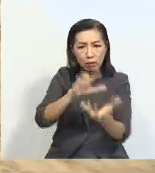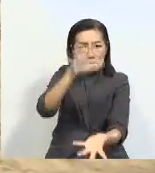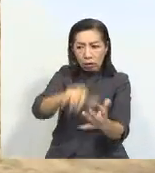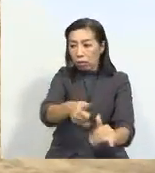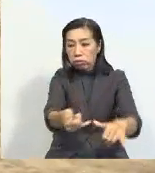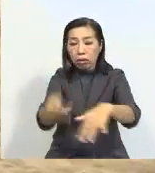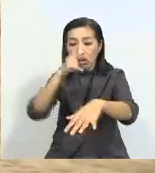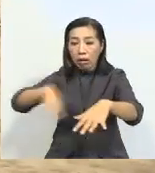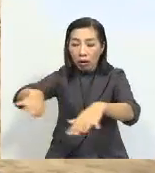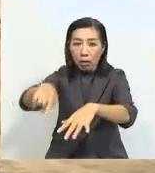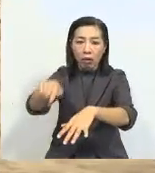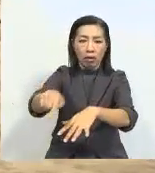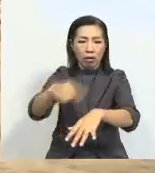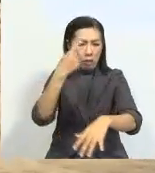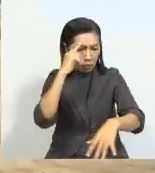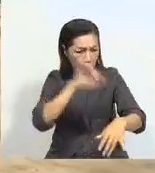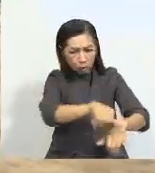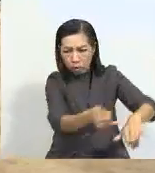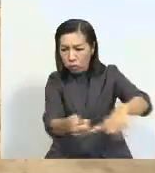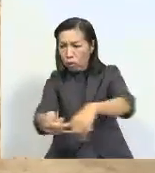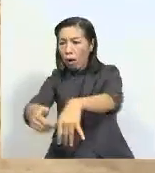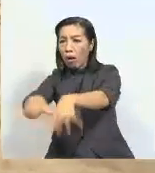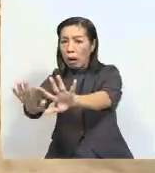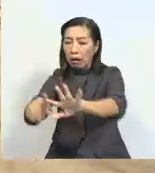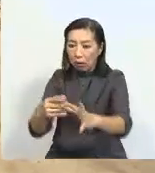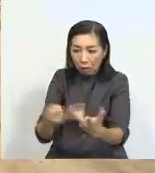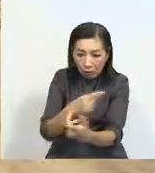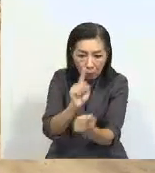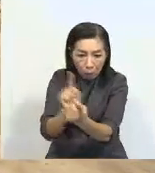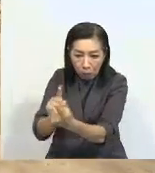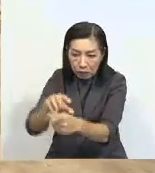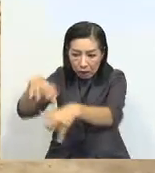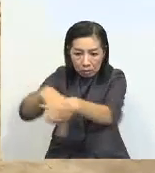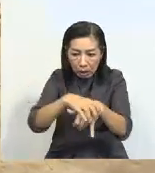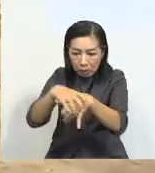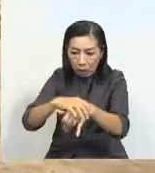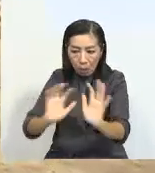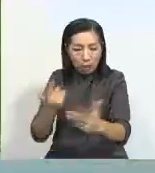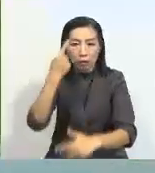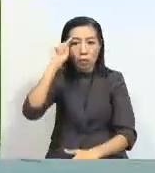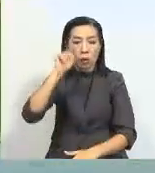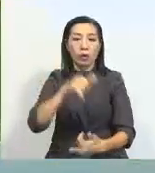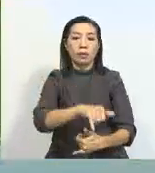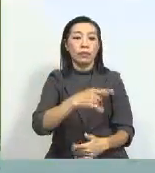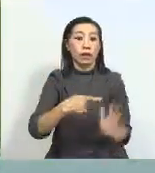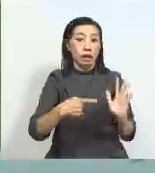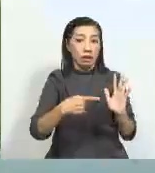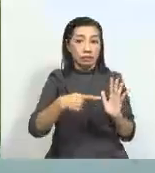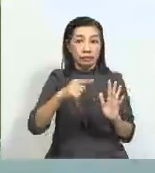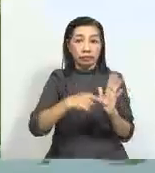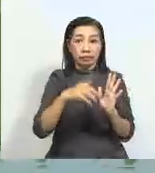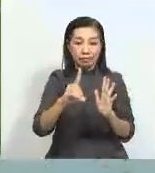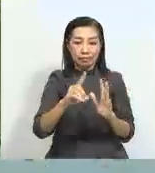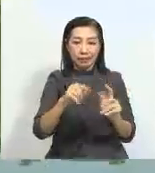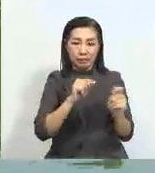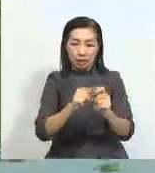ะฉะนั้นตอนนี้ก็ยังไม่รู้ว่าที่หลุดออกไปเนี่ยเจอหมดหรือยังนะคะทางปลัดอำเภอกำแพงแสนจะทำหนังสือเชิญเจ้าของฟาร์มรวมไปถึงหน่วยง